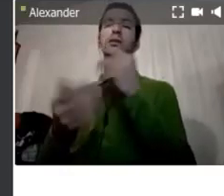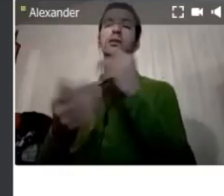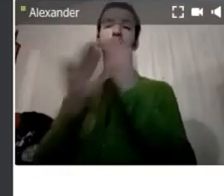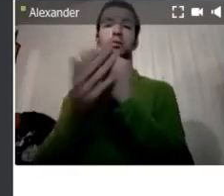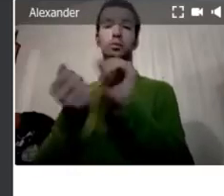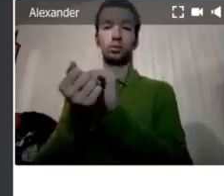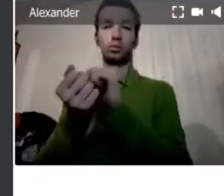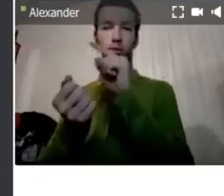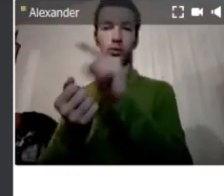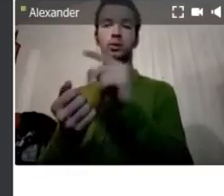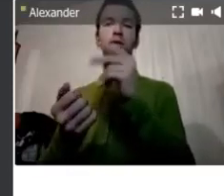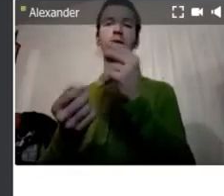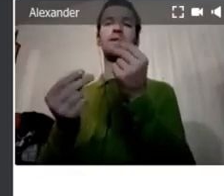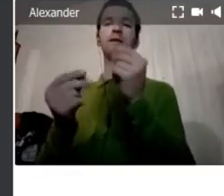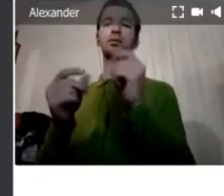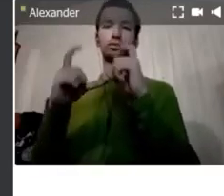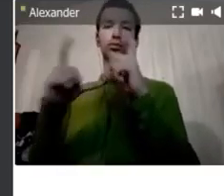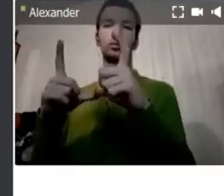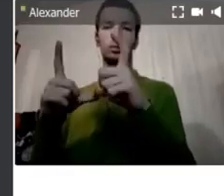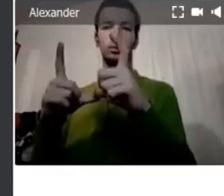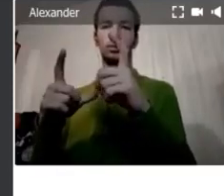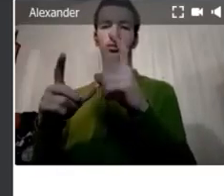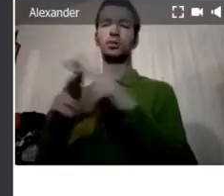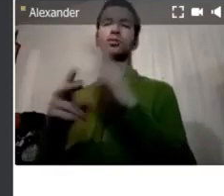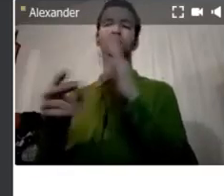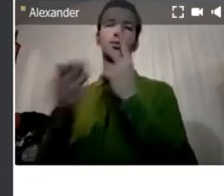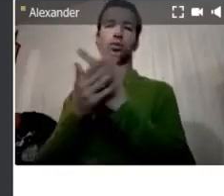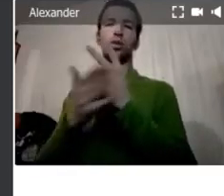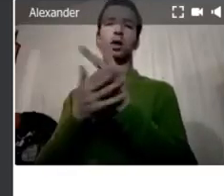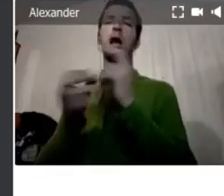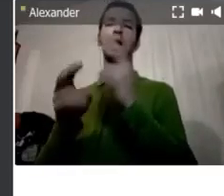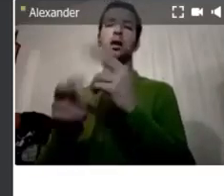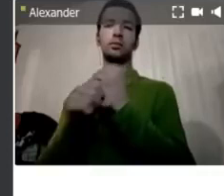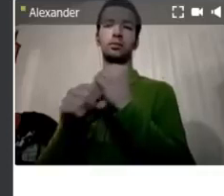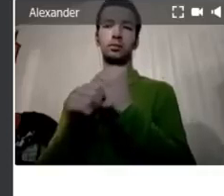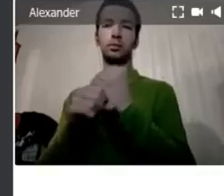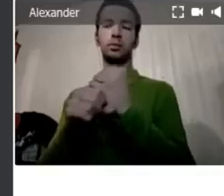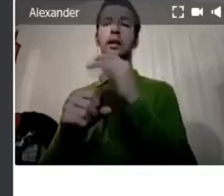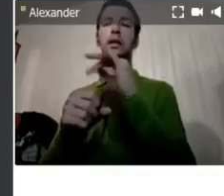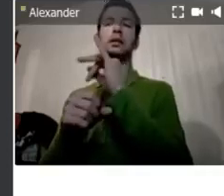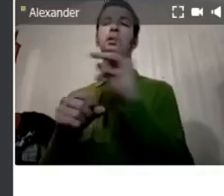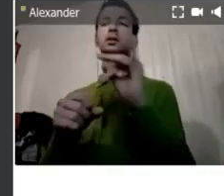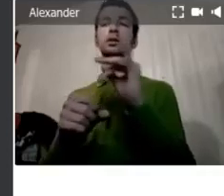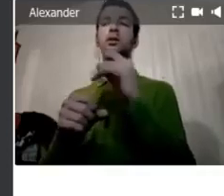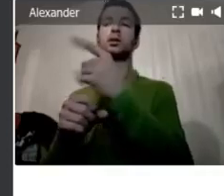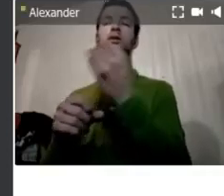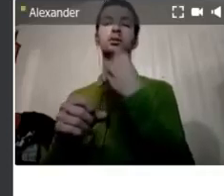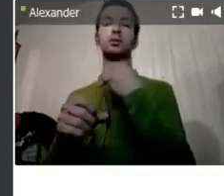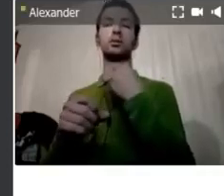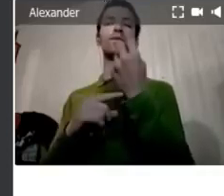6% бонус. То есть вы можете в программе по ценным бумагам никого не приглашать, да,